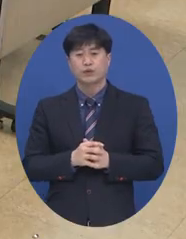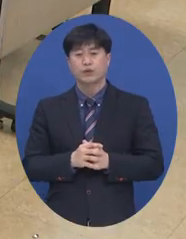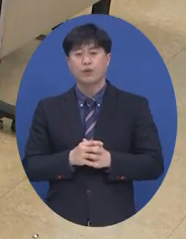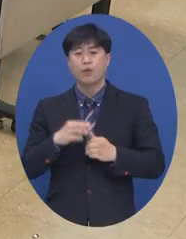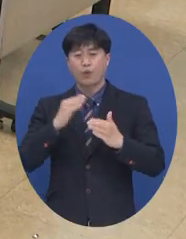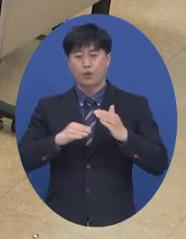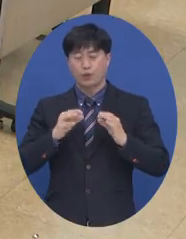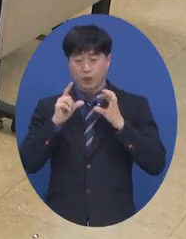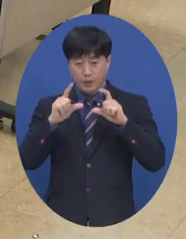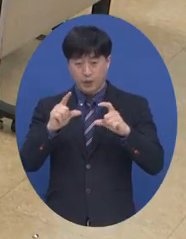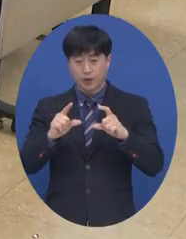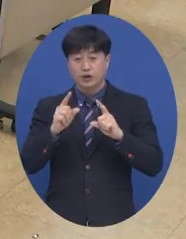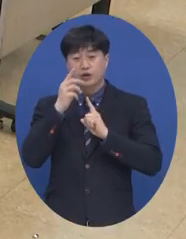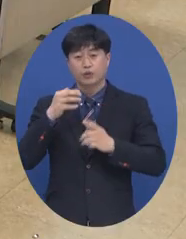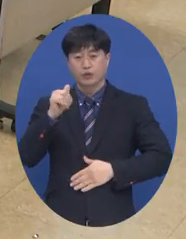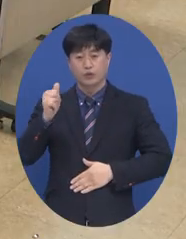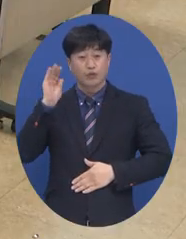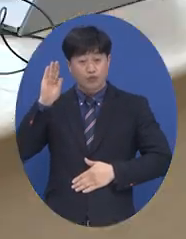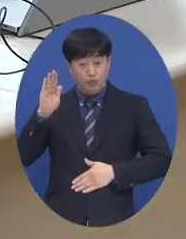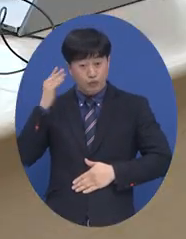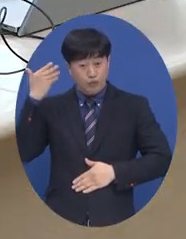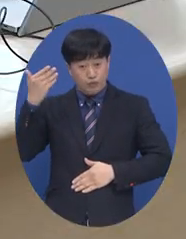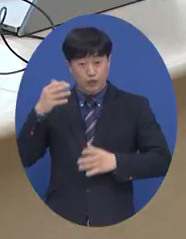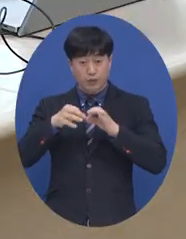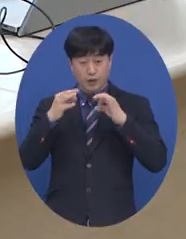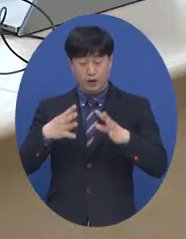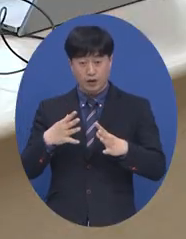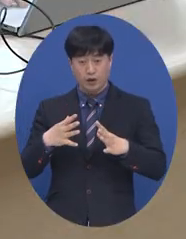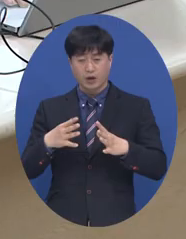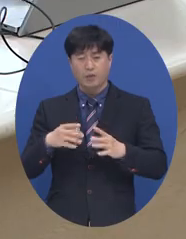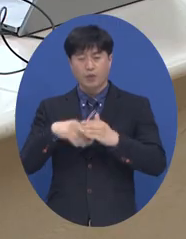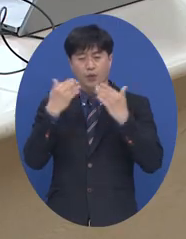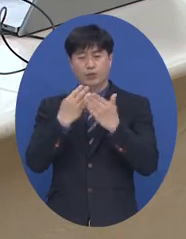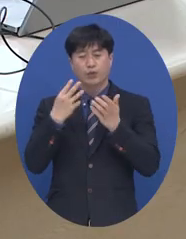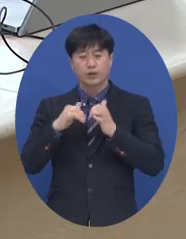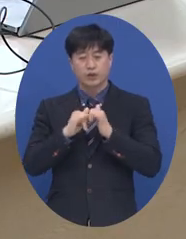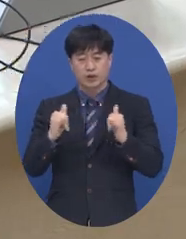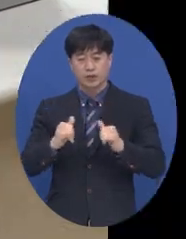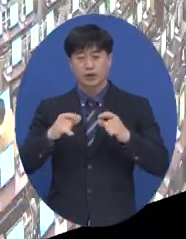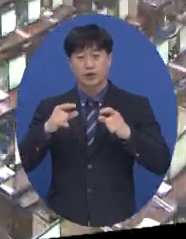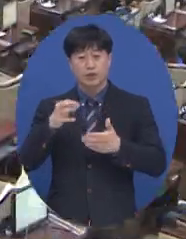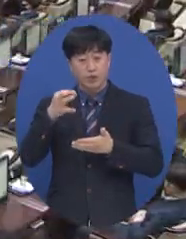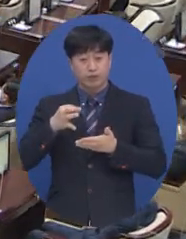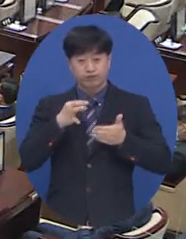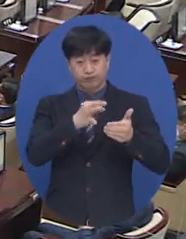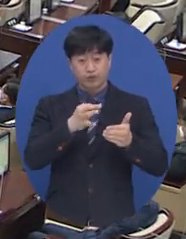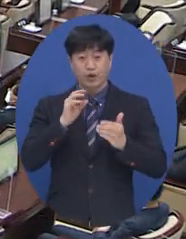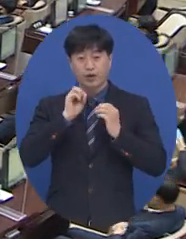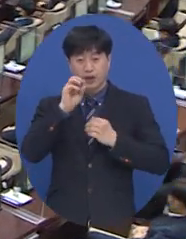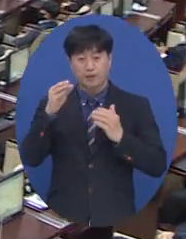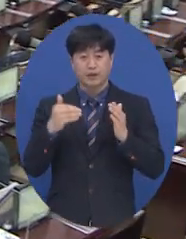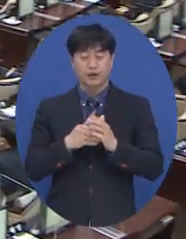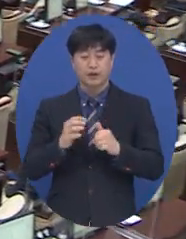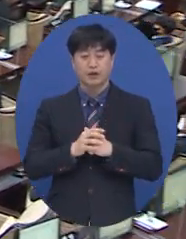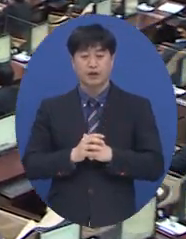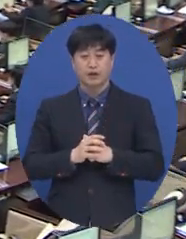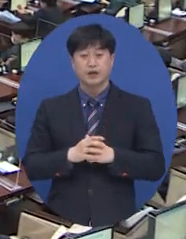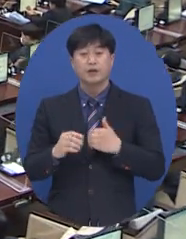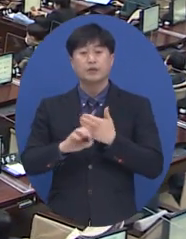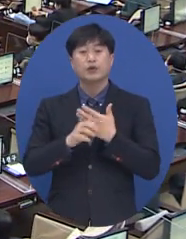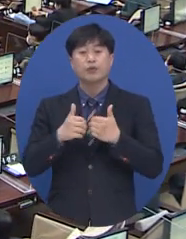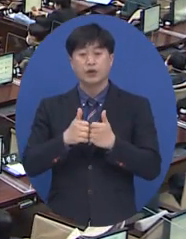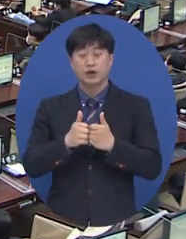이재명 경기도지사는 9일 만에 모든 도민에게 지역화폐로 지급하겠다고 답했습니다. 이날 임시회 예산안